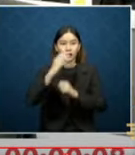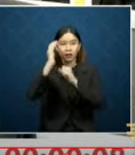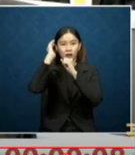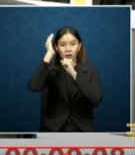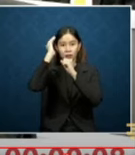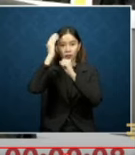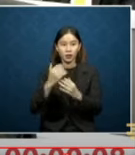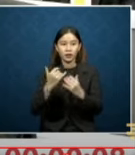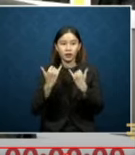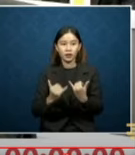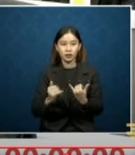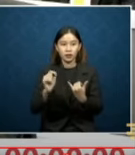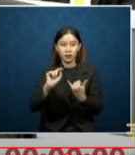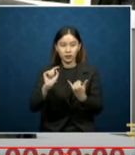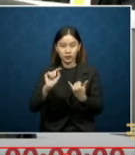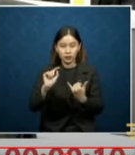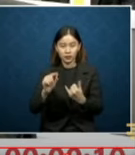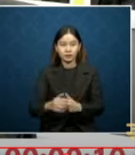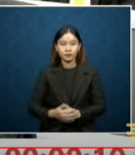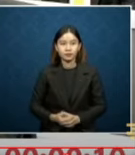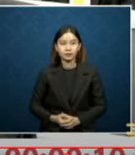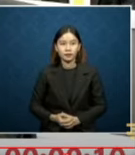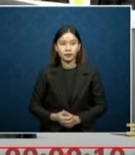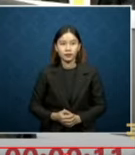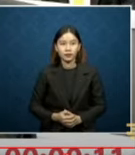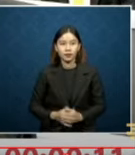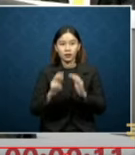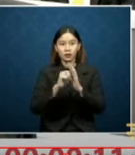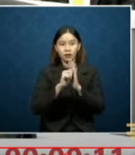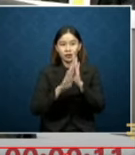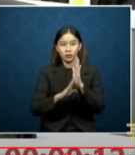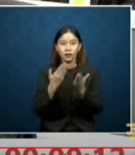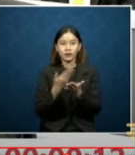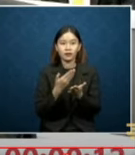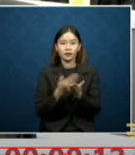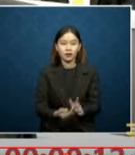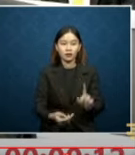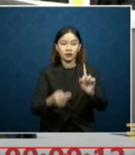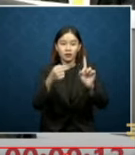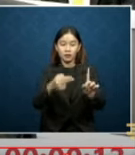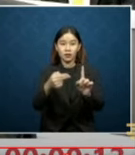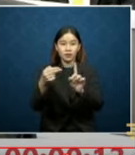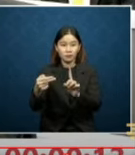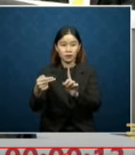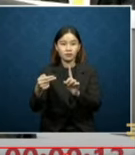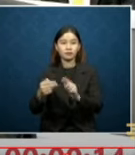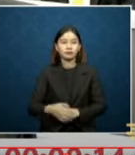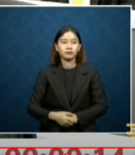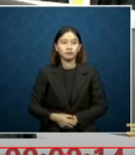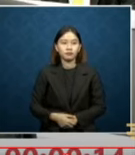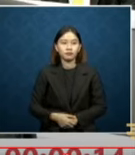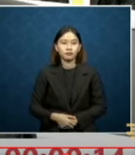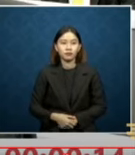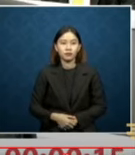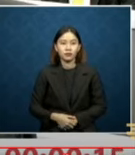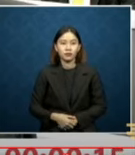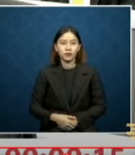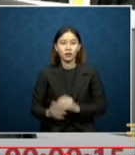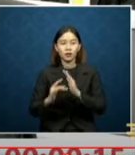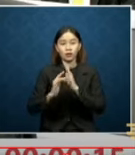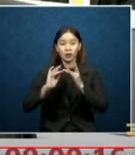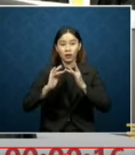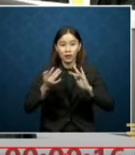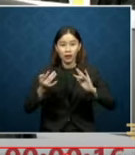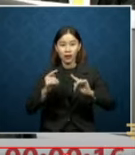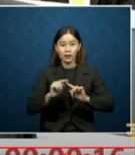ในวันนี้ก็คือนโยบายเติมเงิน 10,000 บาทผ่านดิจิตอลวอลเล็ตแต่ก่